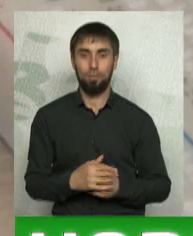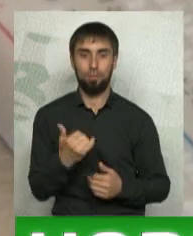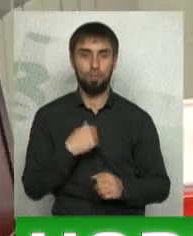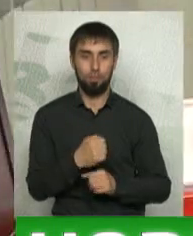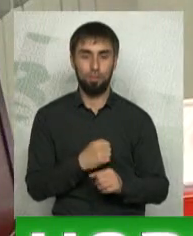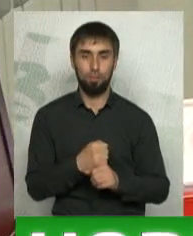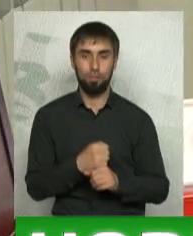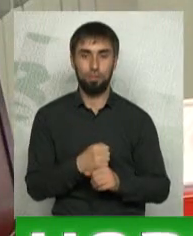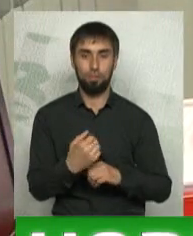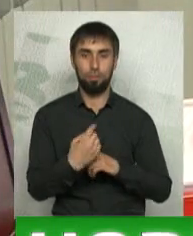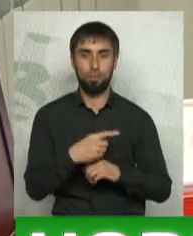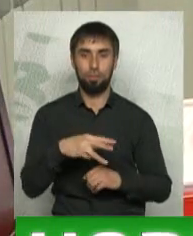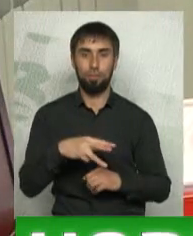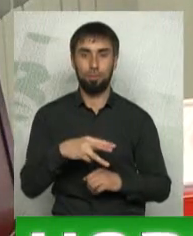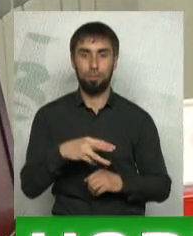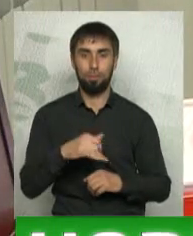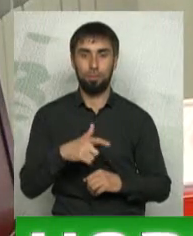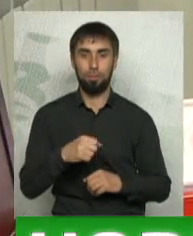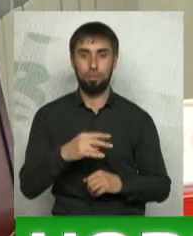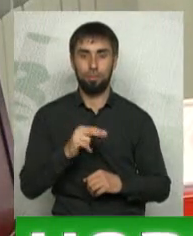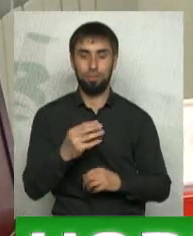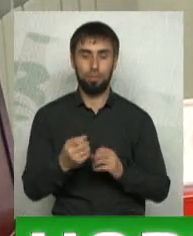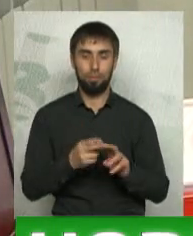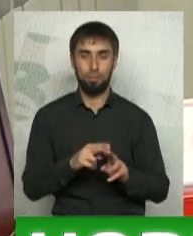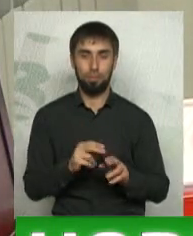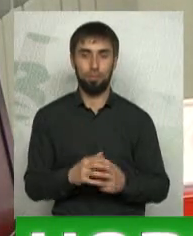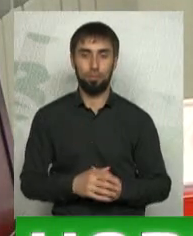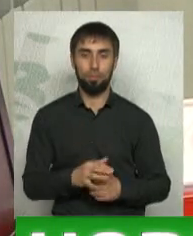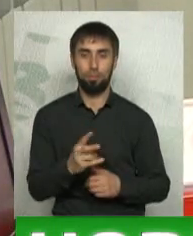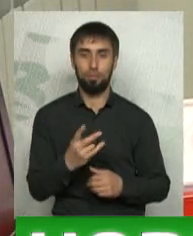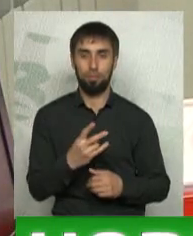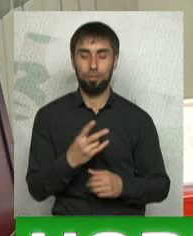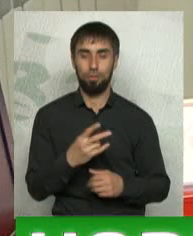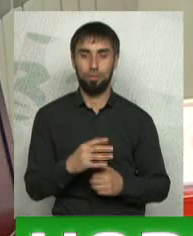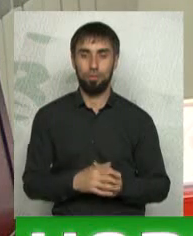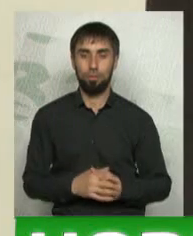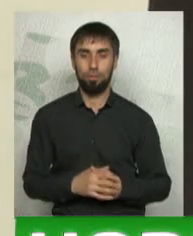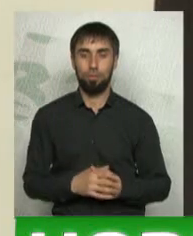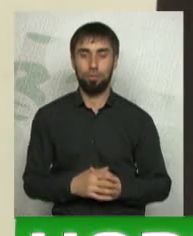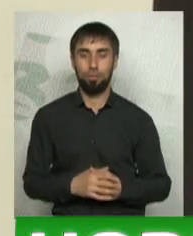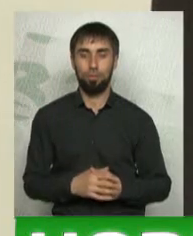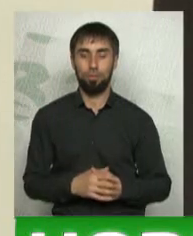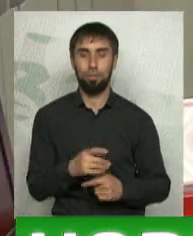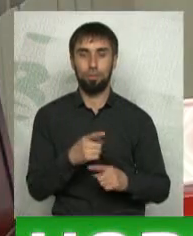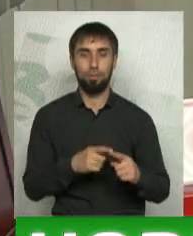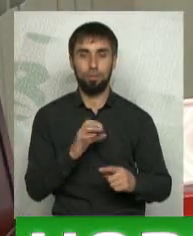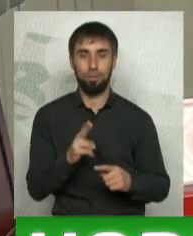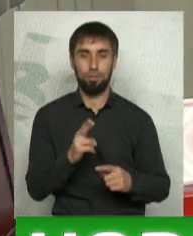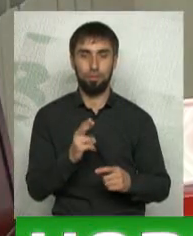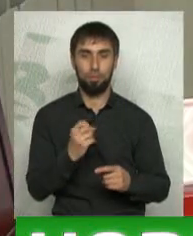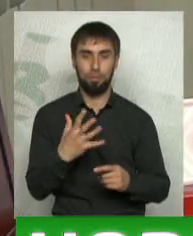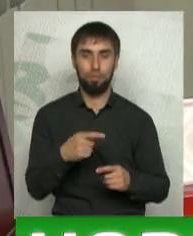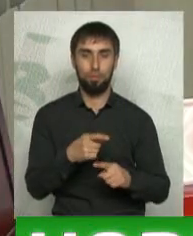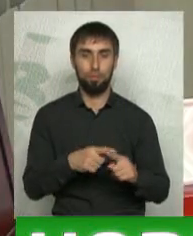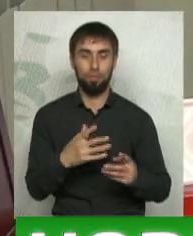делаю задание мигалкой. Светодиод должен половину секунды светиться, половину секунды не светиться. Я